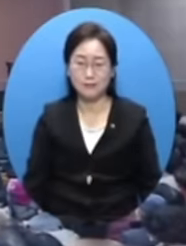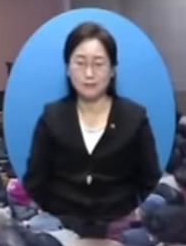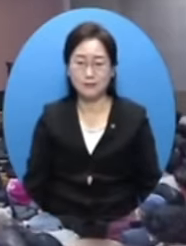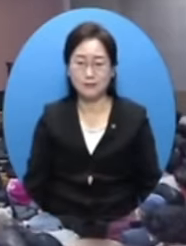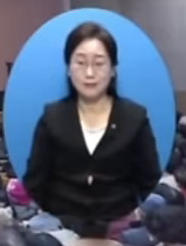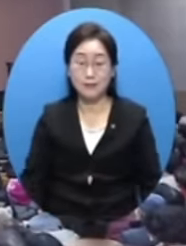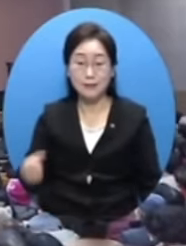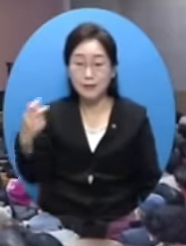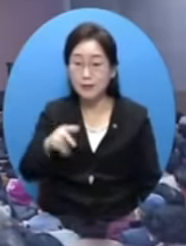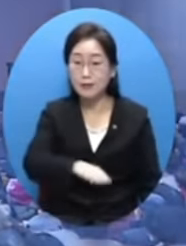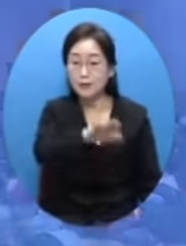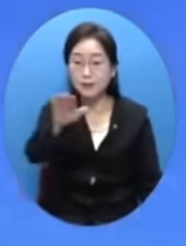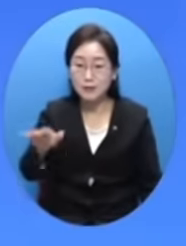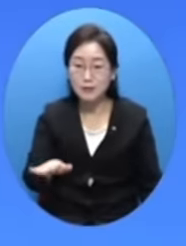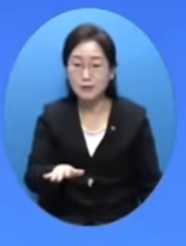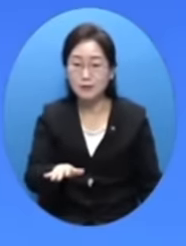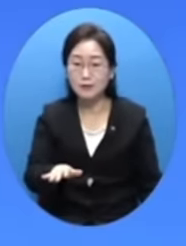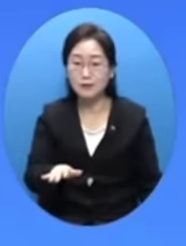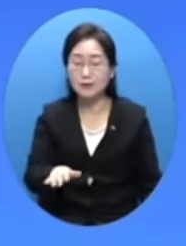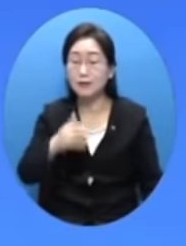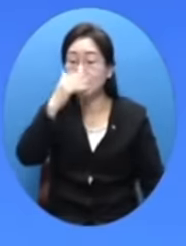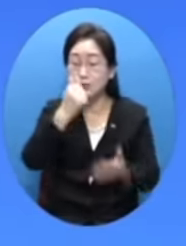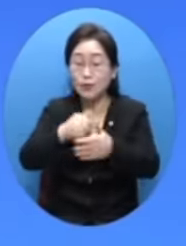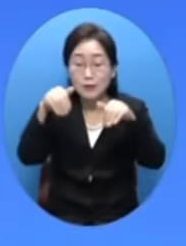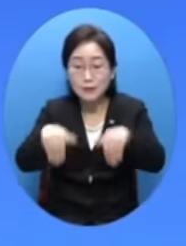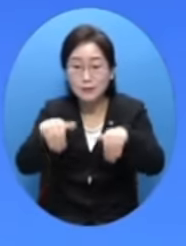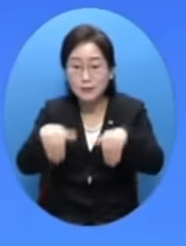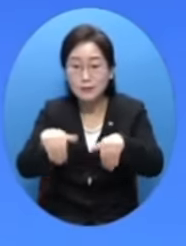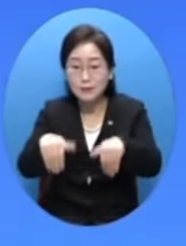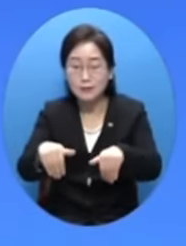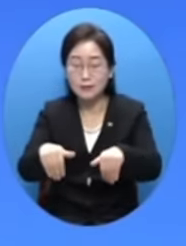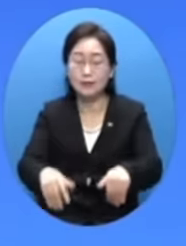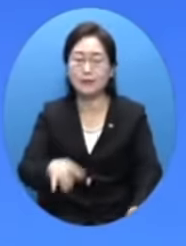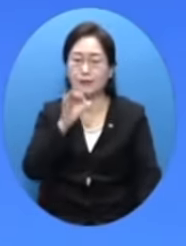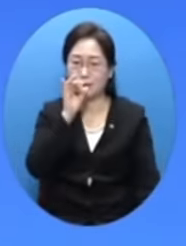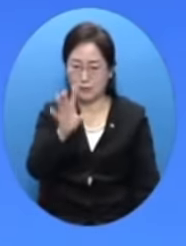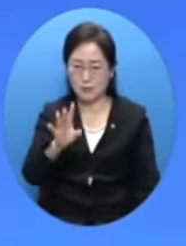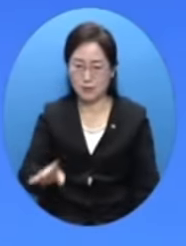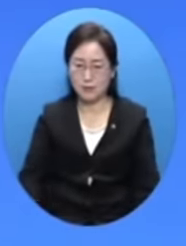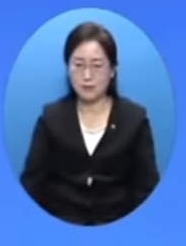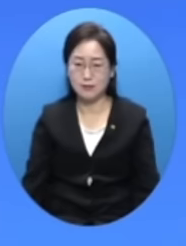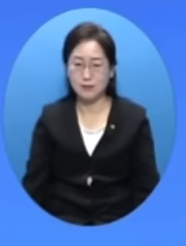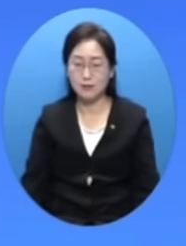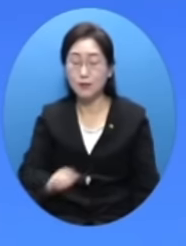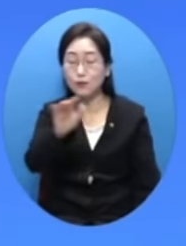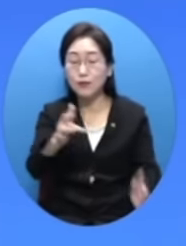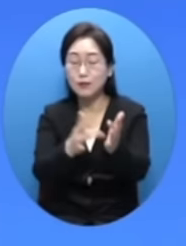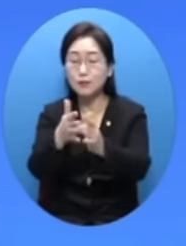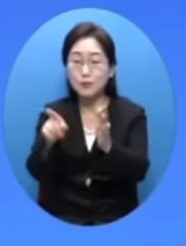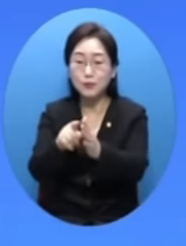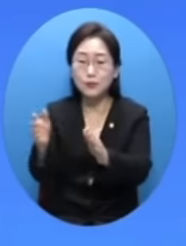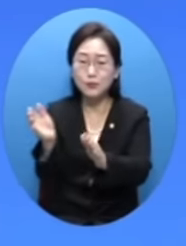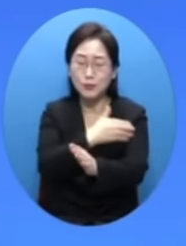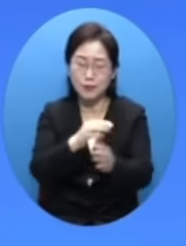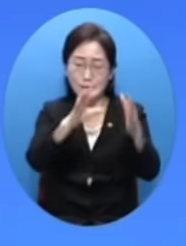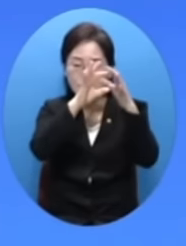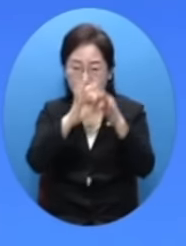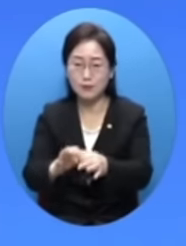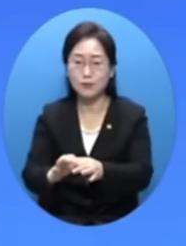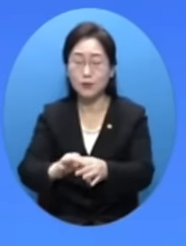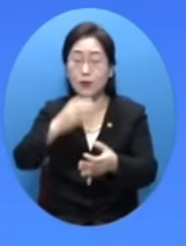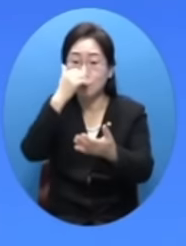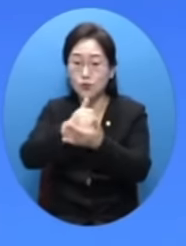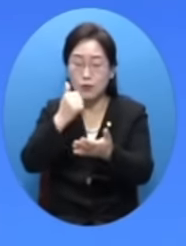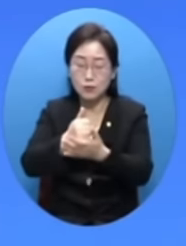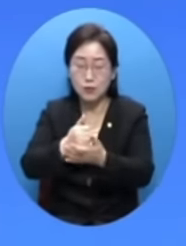이제 다시는 우리가 죄의 종노릇을 하면 안 됩니다. 우리는 예수를 믿고 나서 끊임없이 죄의